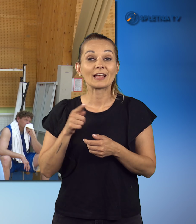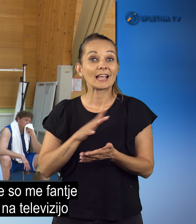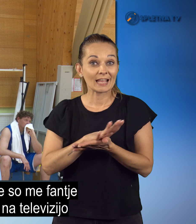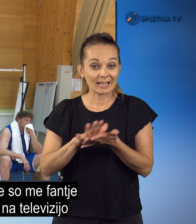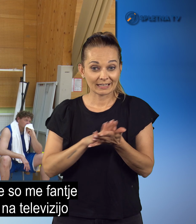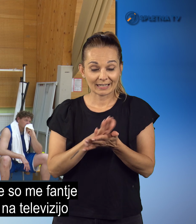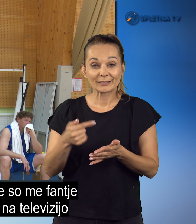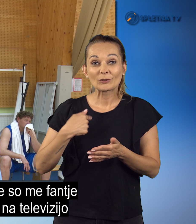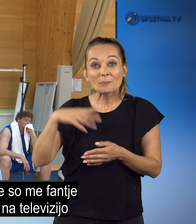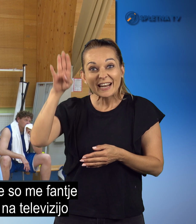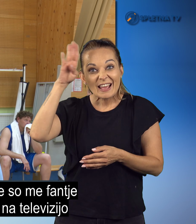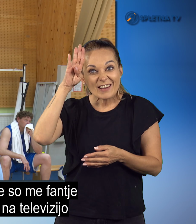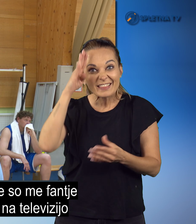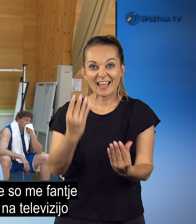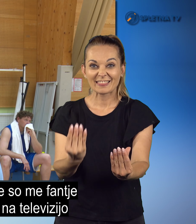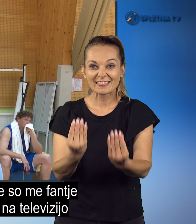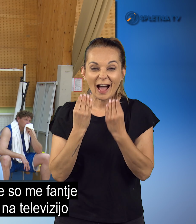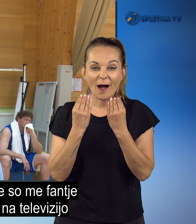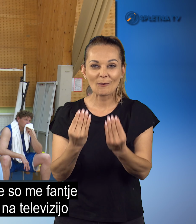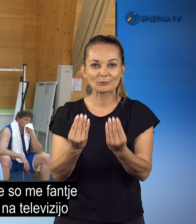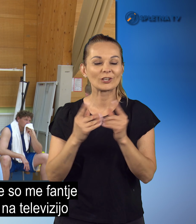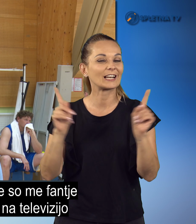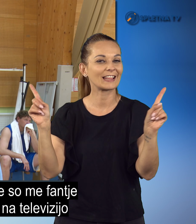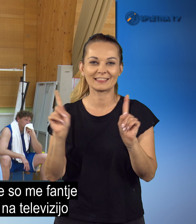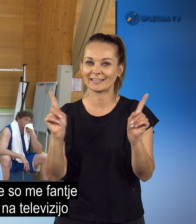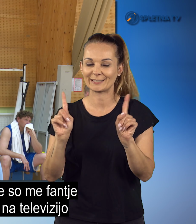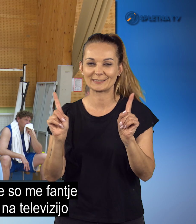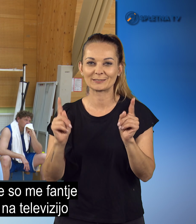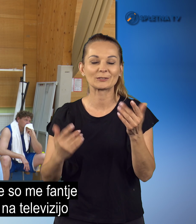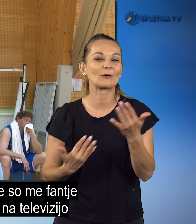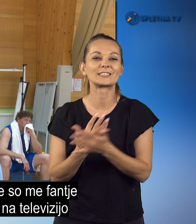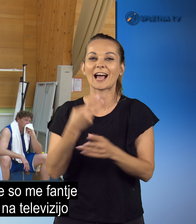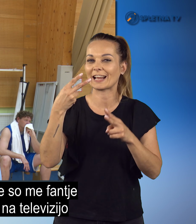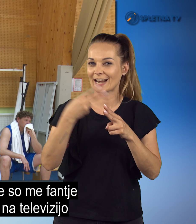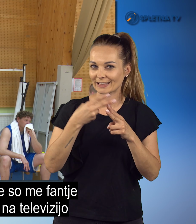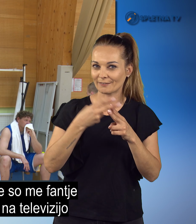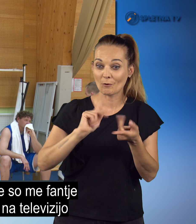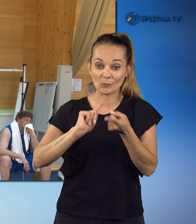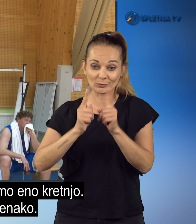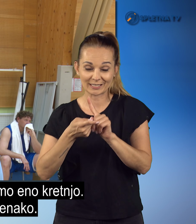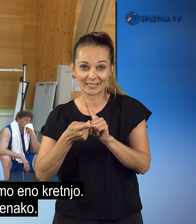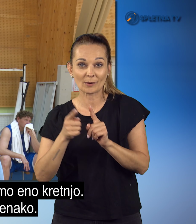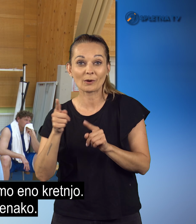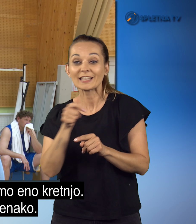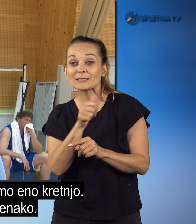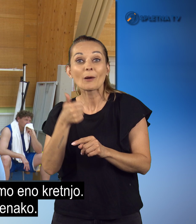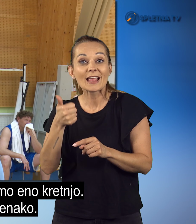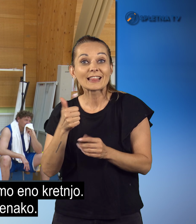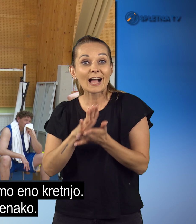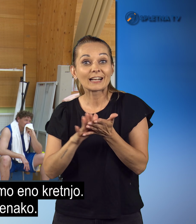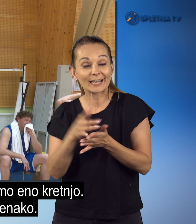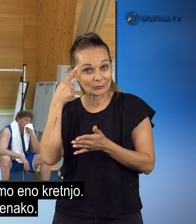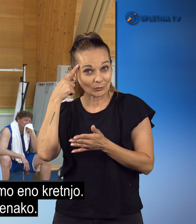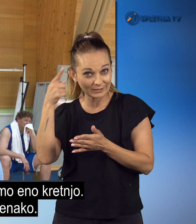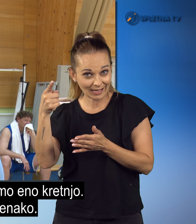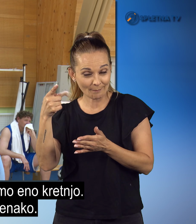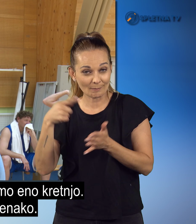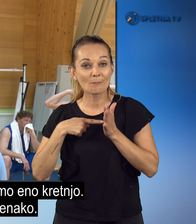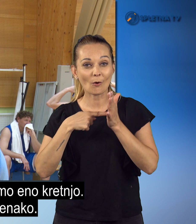Te kretnje, ki so me fantje naučili, niso za na televizijo oziroma samo eno kretnjo